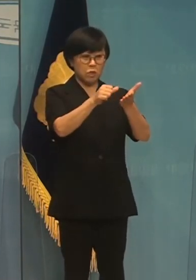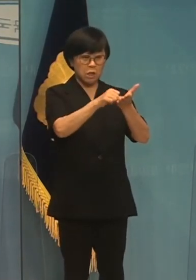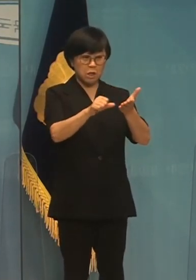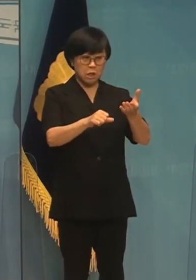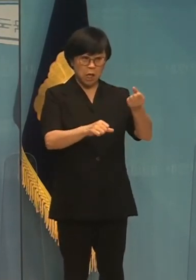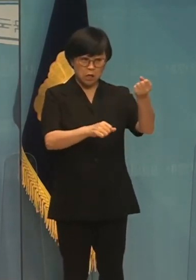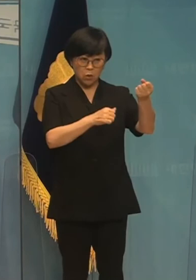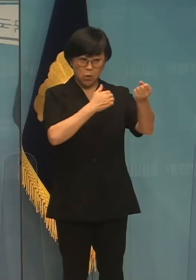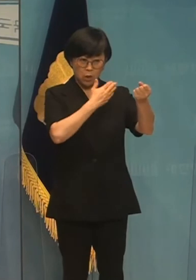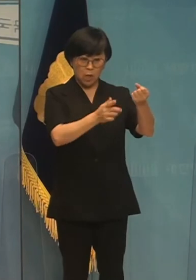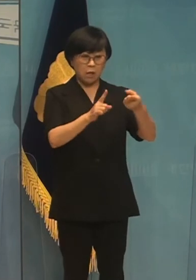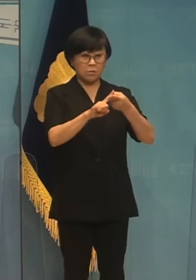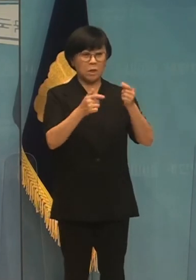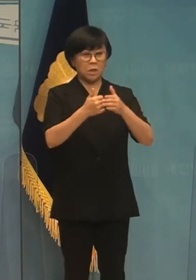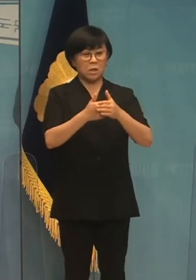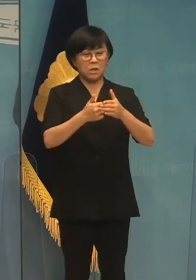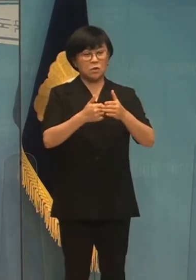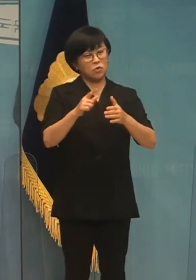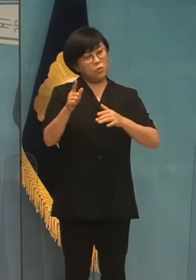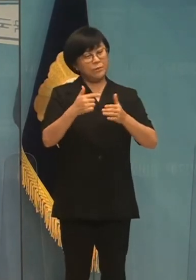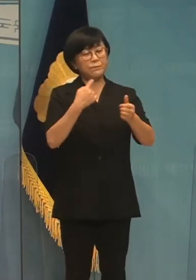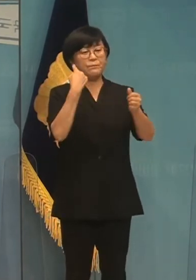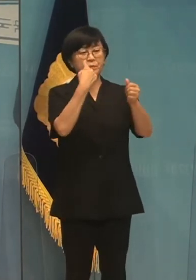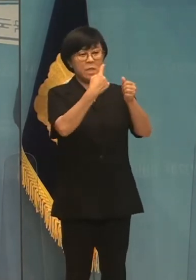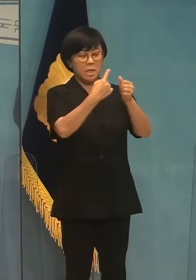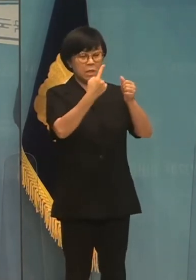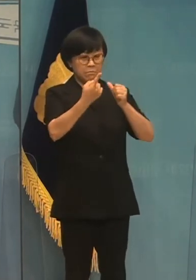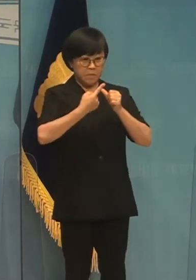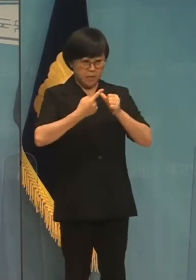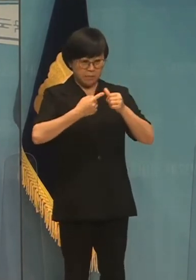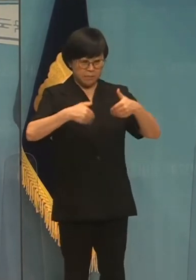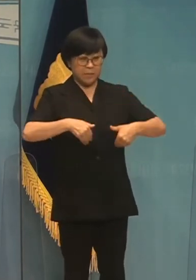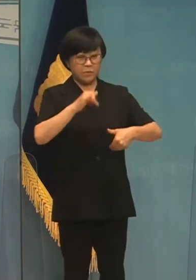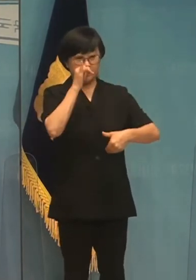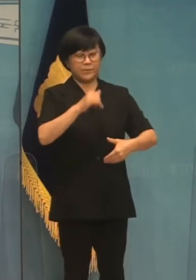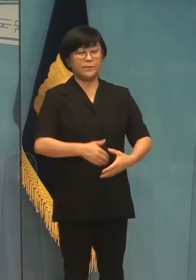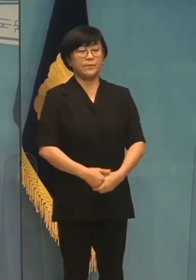점에서 이적 행위로 비난받아 마땅합니다.